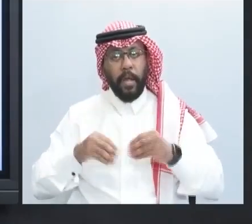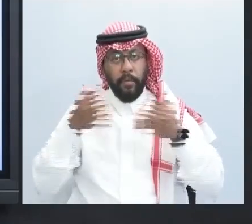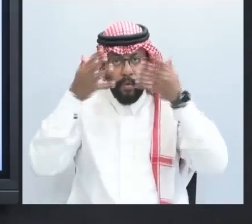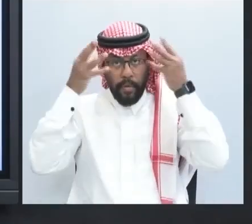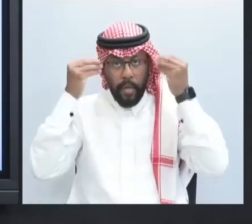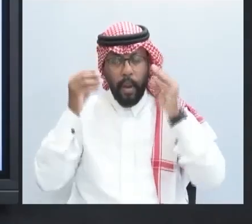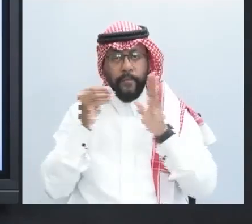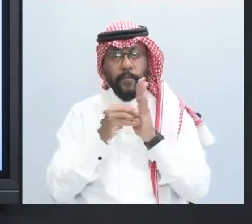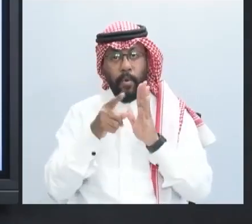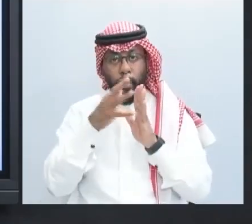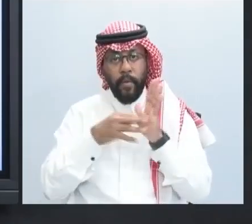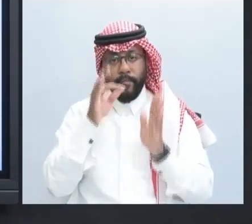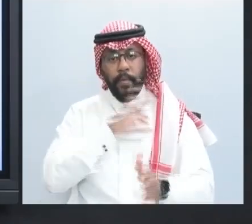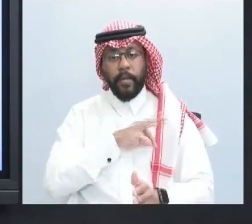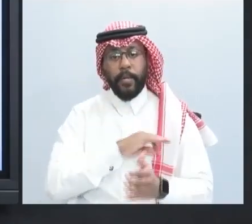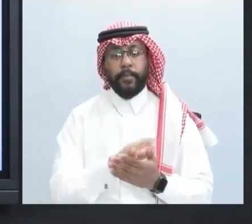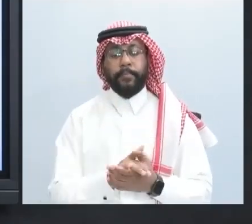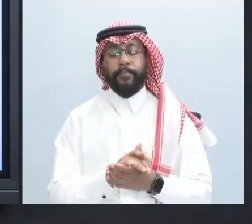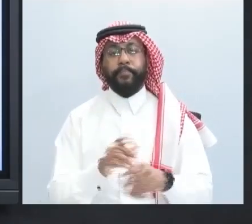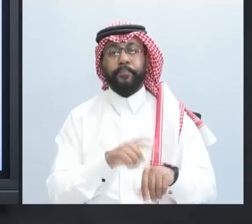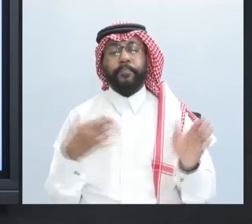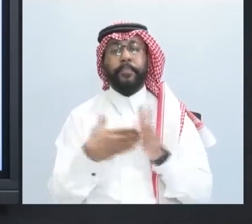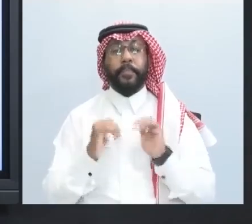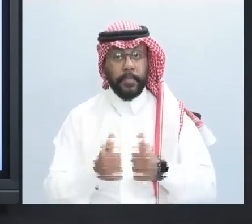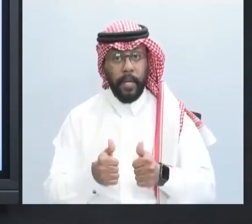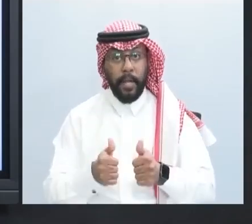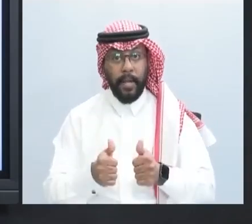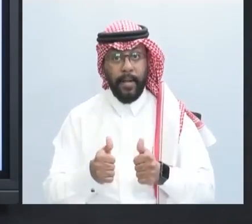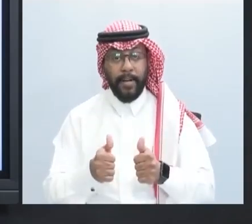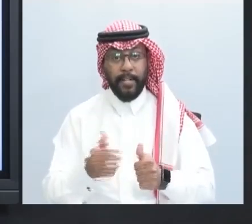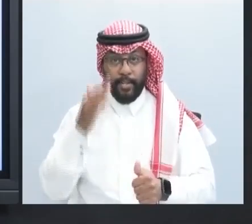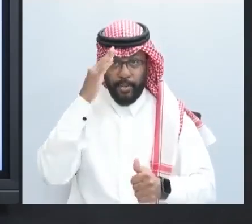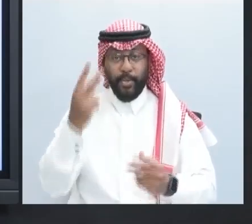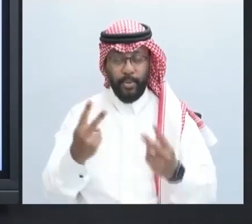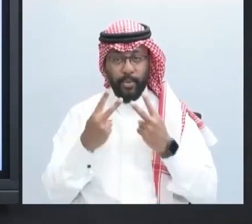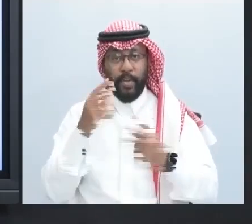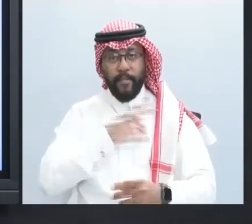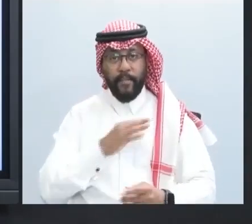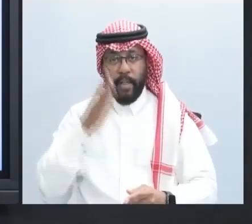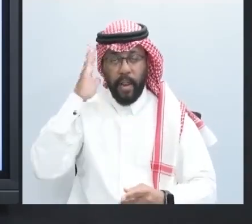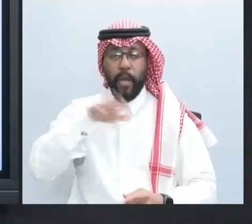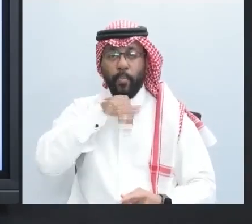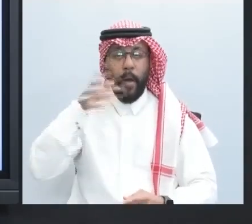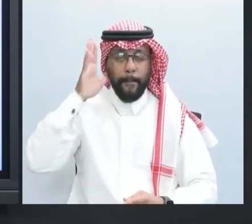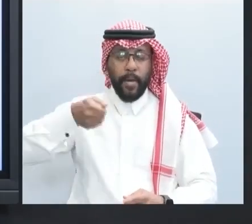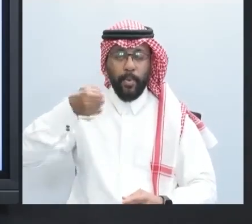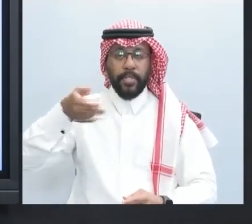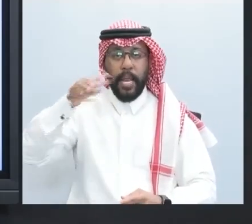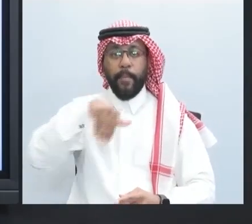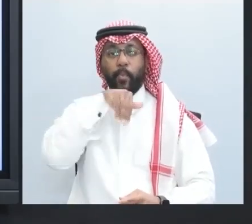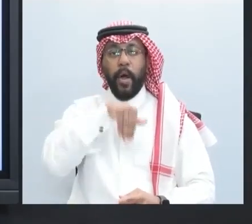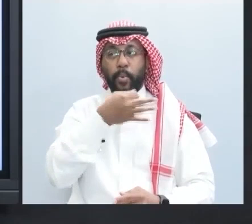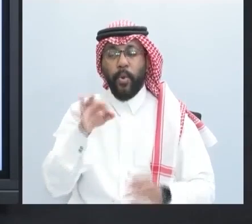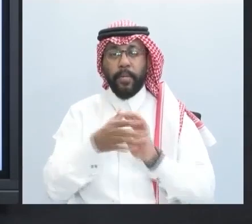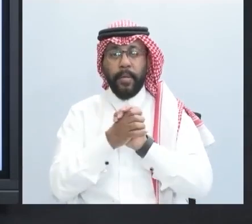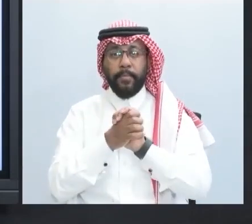اشياء اخرى تتعلق بك هذا ما اردنا ان نورده في هذا الدرس وصلى الله وسلم على نبينا محمد